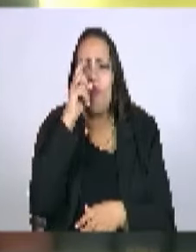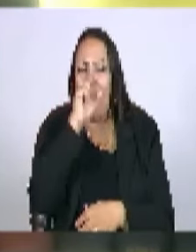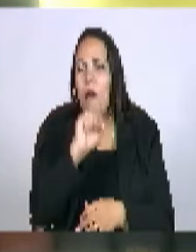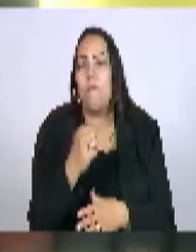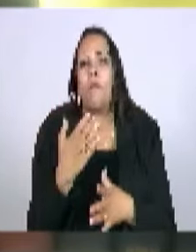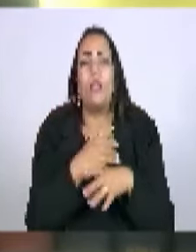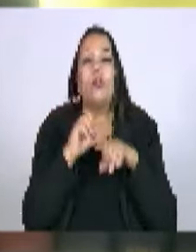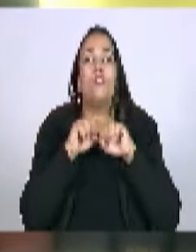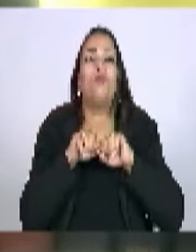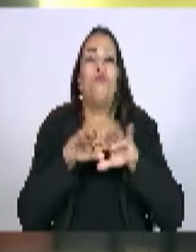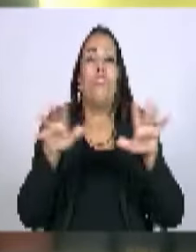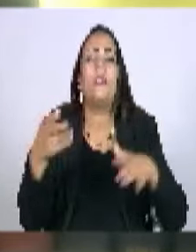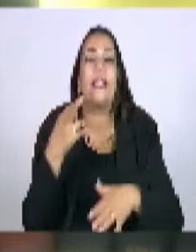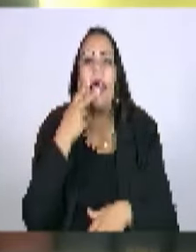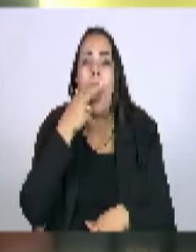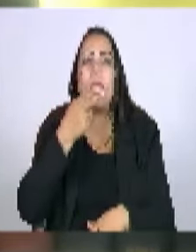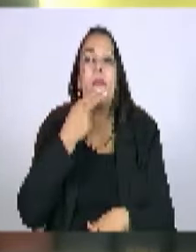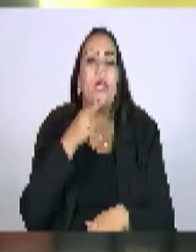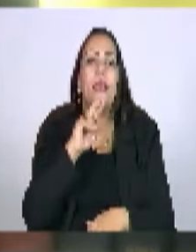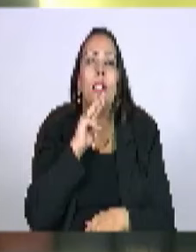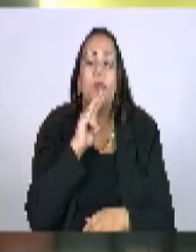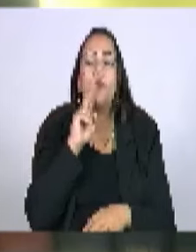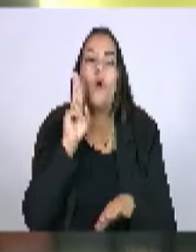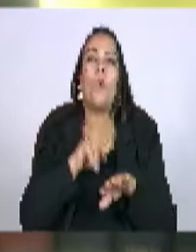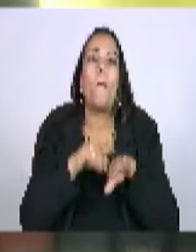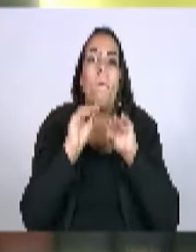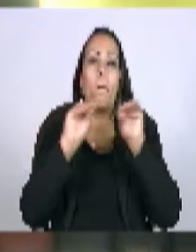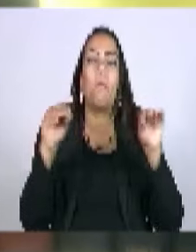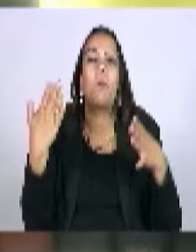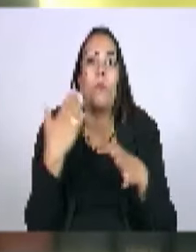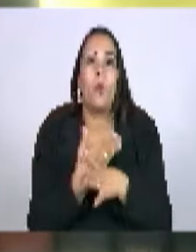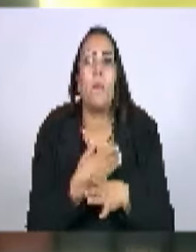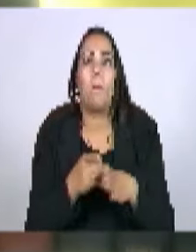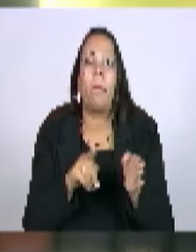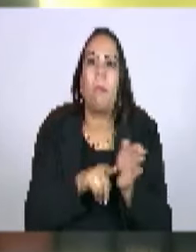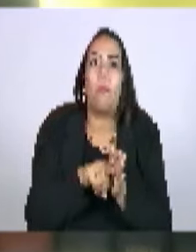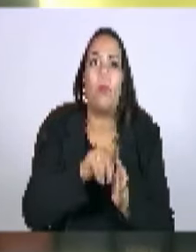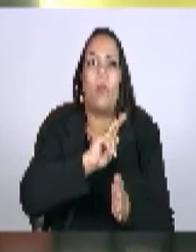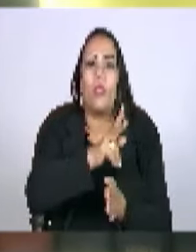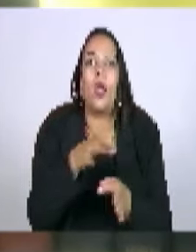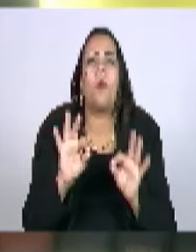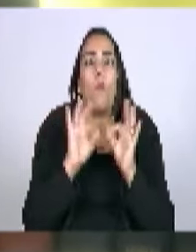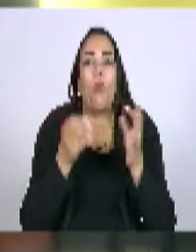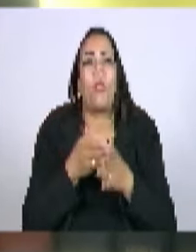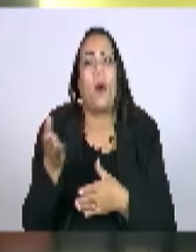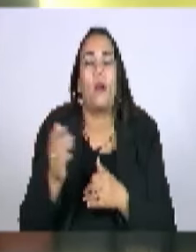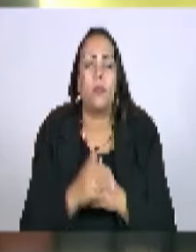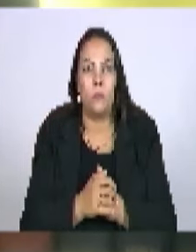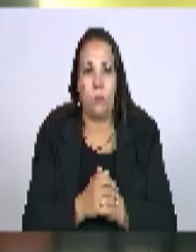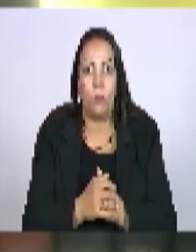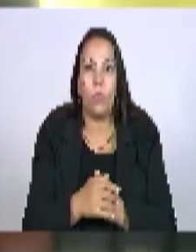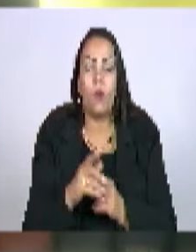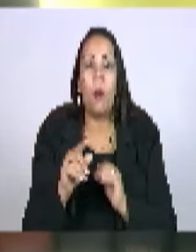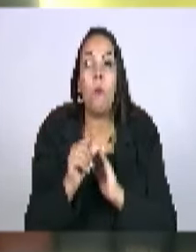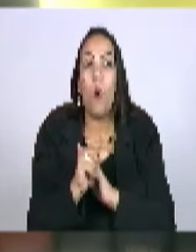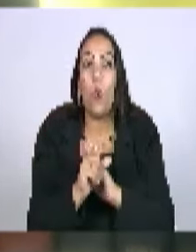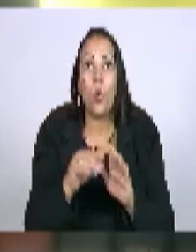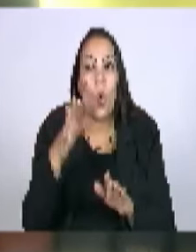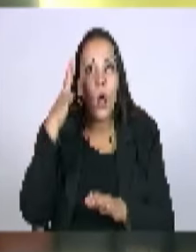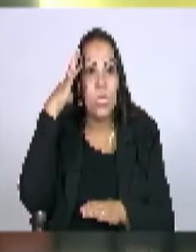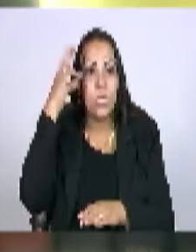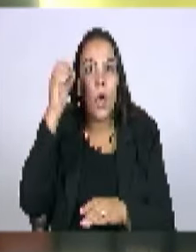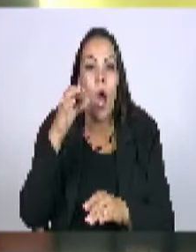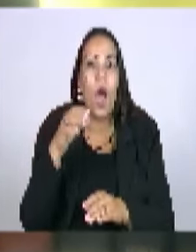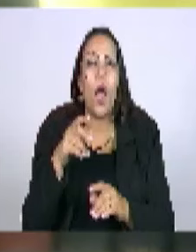ونشر الشائعات وبث الفتن في المجتمعات فطبعا مساله الذكاء الاصطناعي دي